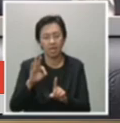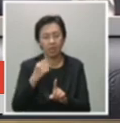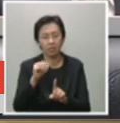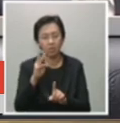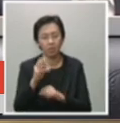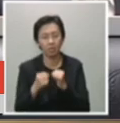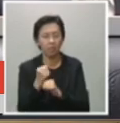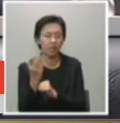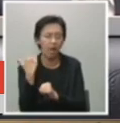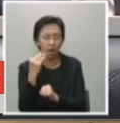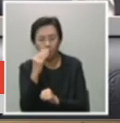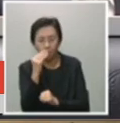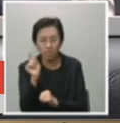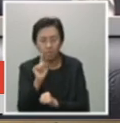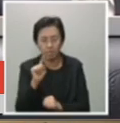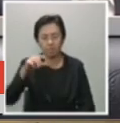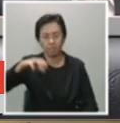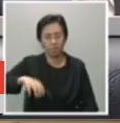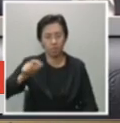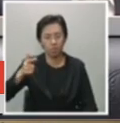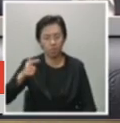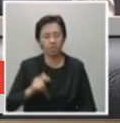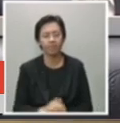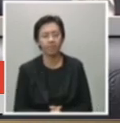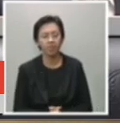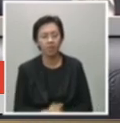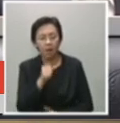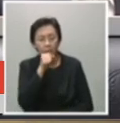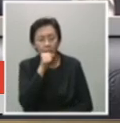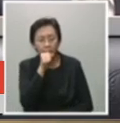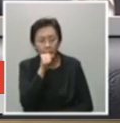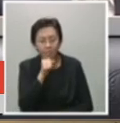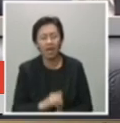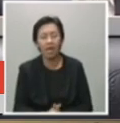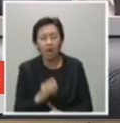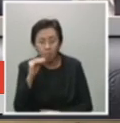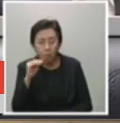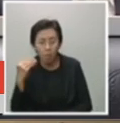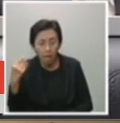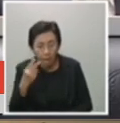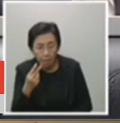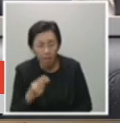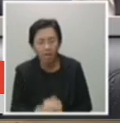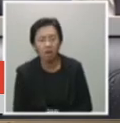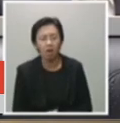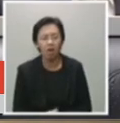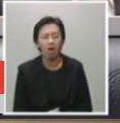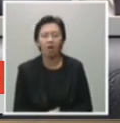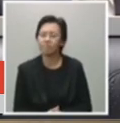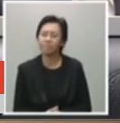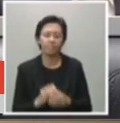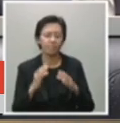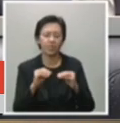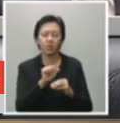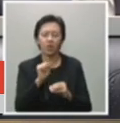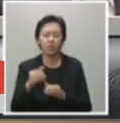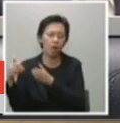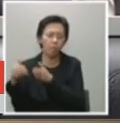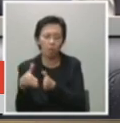ปีที่ผ่านมาที่เมืองทองธานีค่ะว่าเห็นเขาพูดไหมก็มาโจมตีกันในสภ